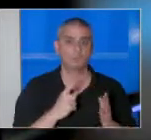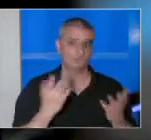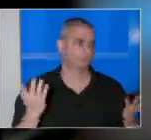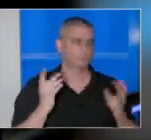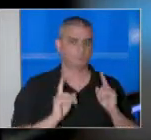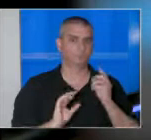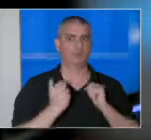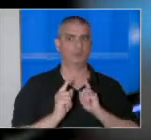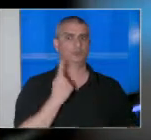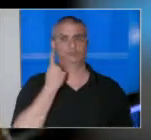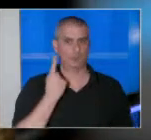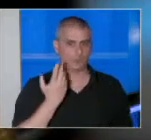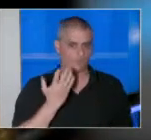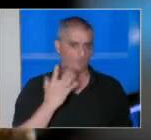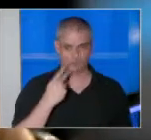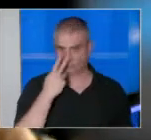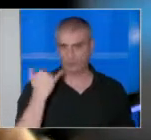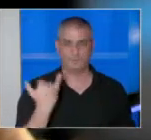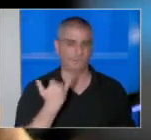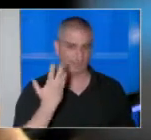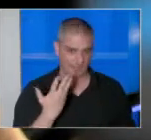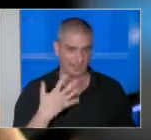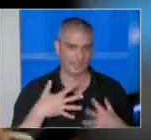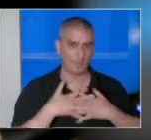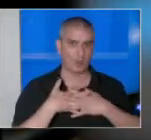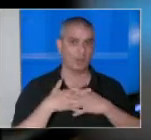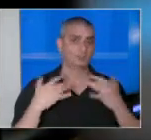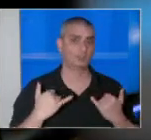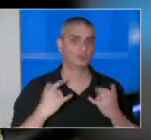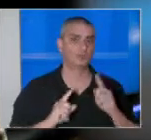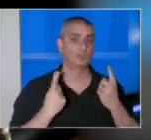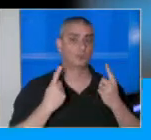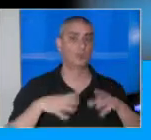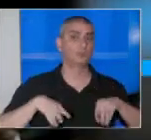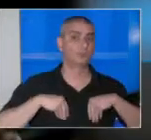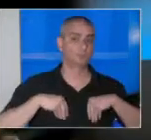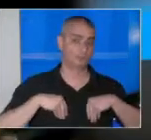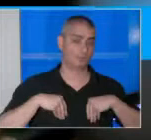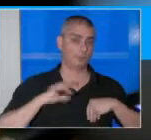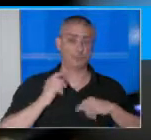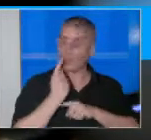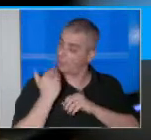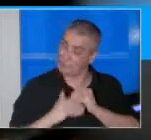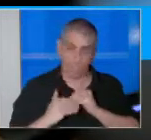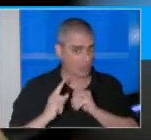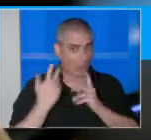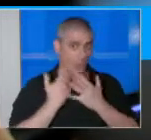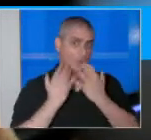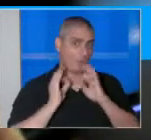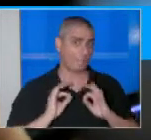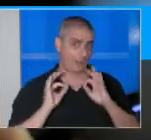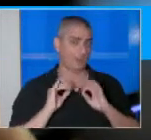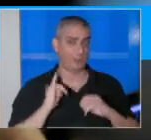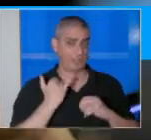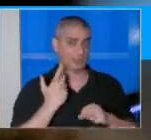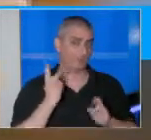די יוצא דופן, צריך להגיד את האמת, מה שאנחנו רואים בדרך כלל בקואליציה הנוכחית. פתאום הסכמה של הרגע האחרון, זה לא היה ברור בכלל